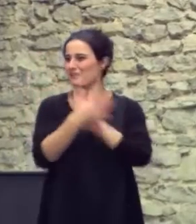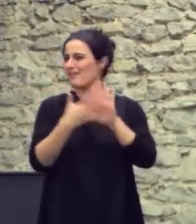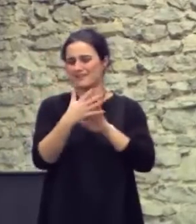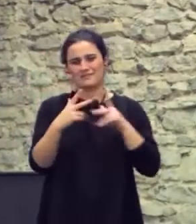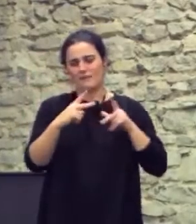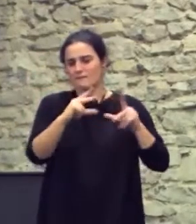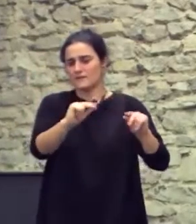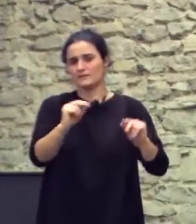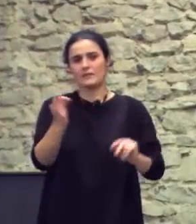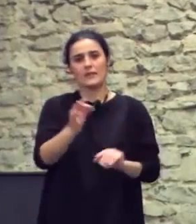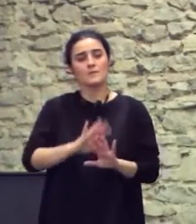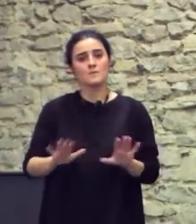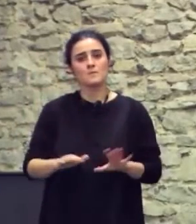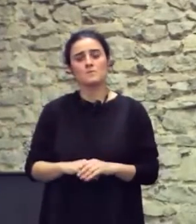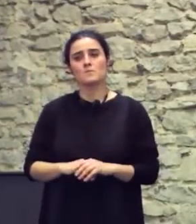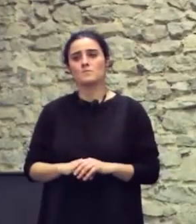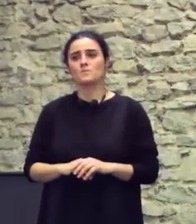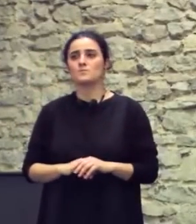dut